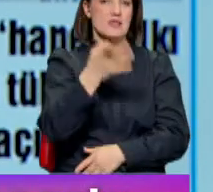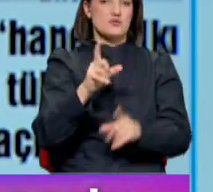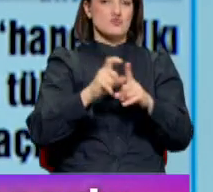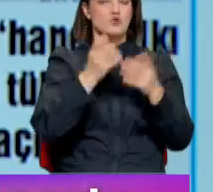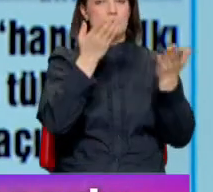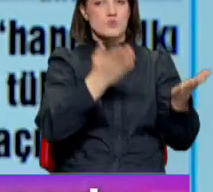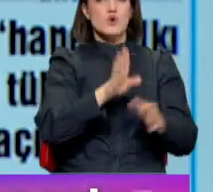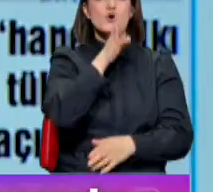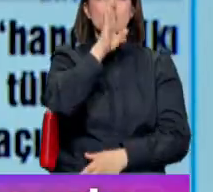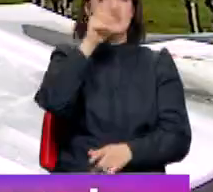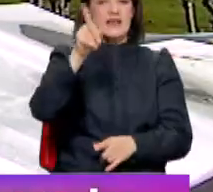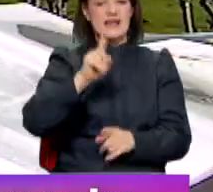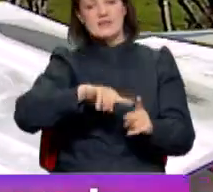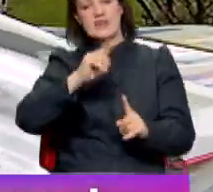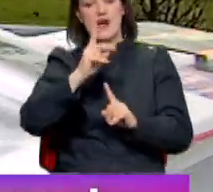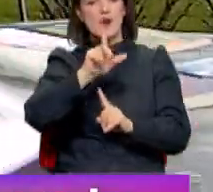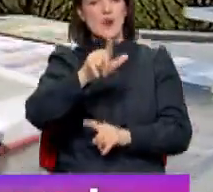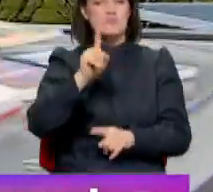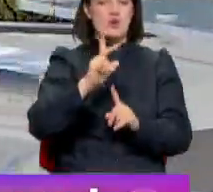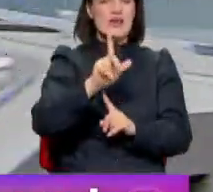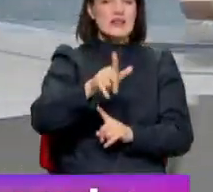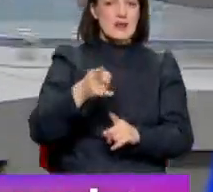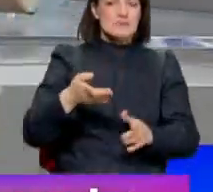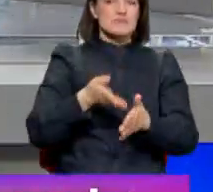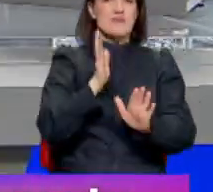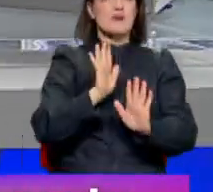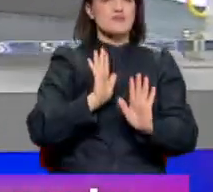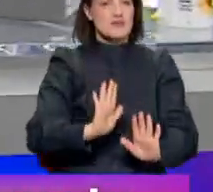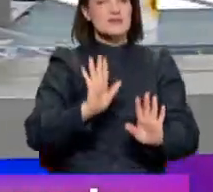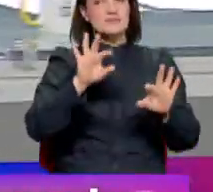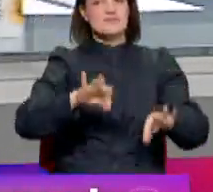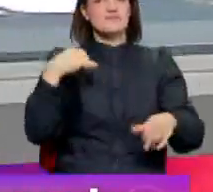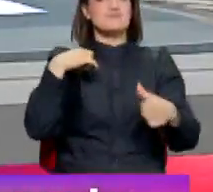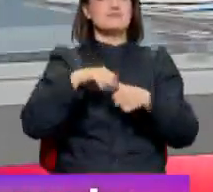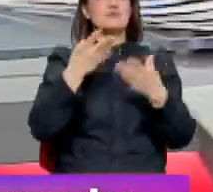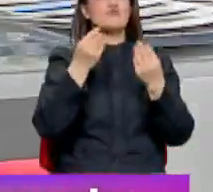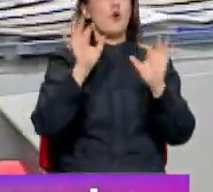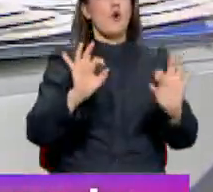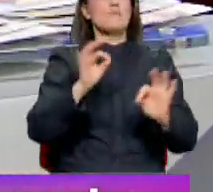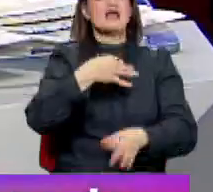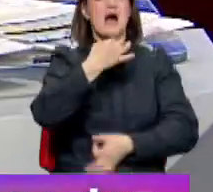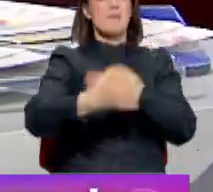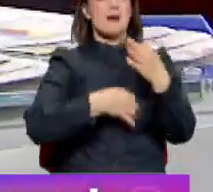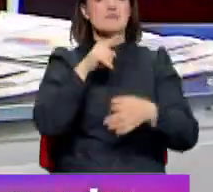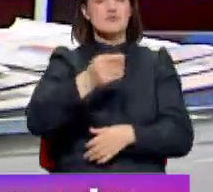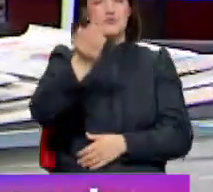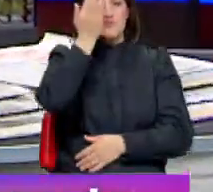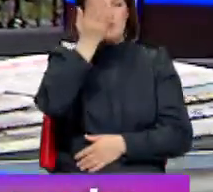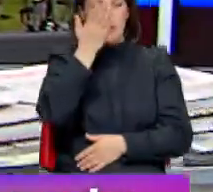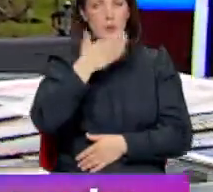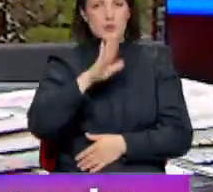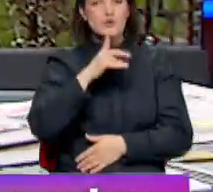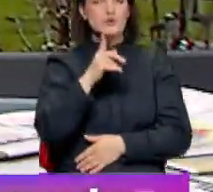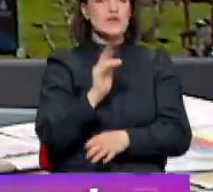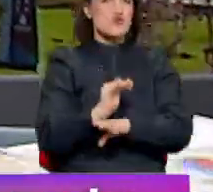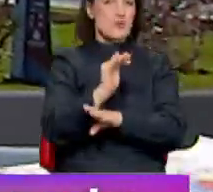bu. Kocaeli ve diğer iller, bu illerimize devam edeceğiz. Fakat yine çok önemli bir haber. Bunun yokluğunu, yoksunluğunu